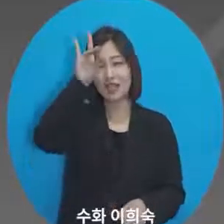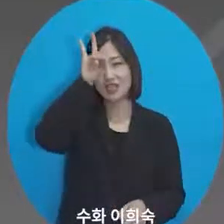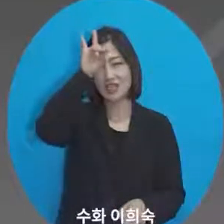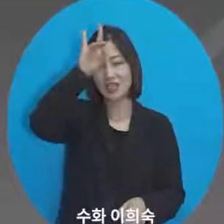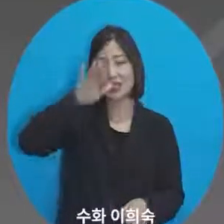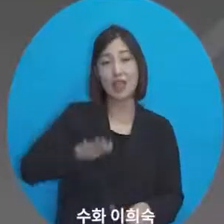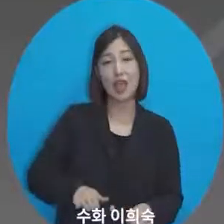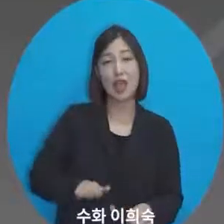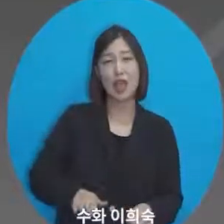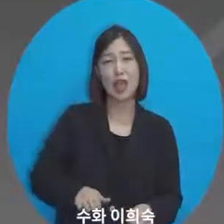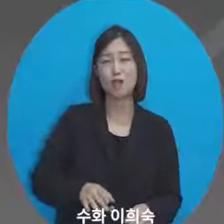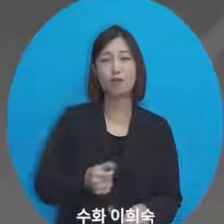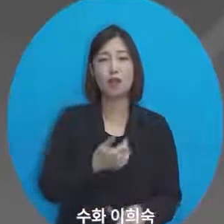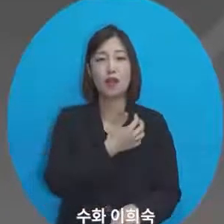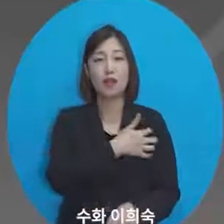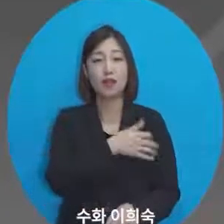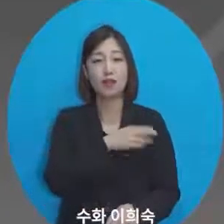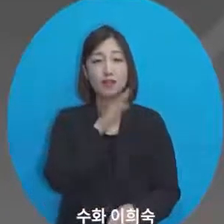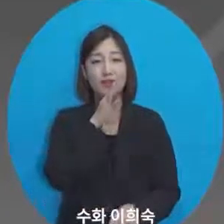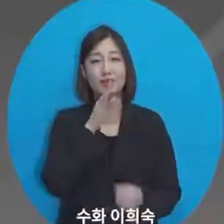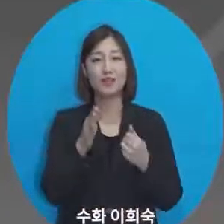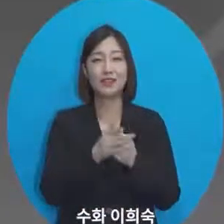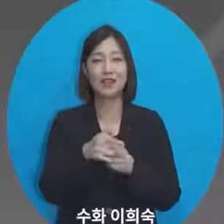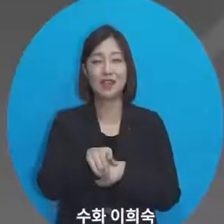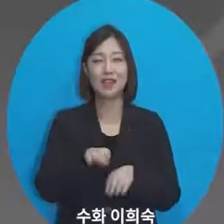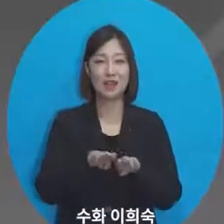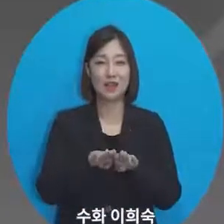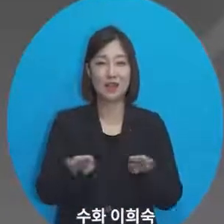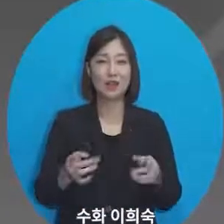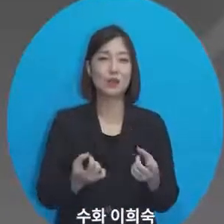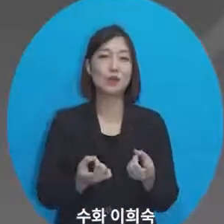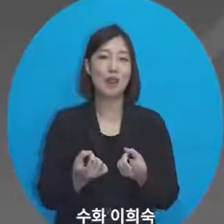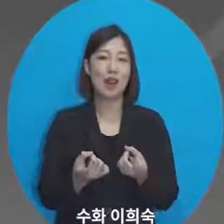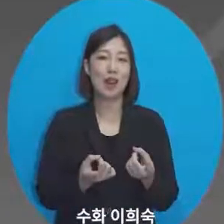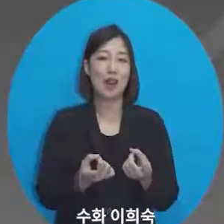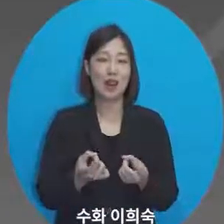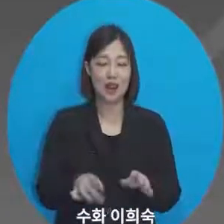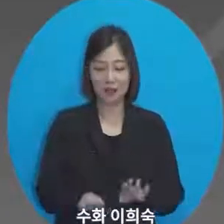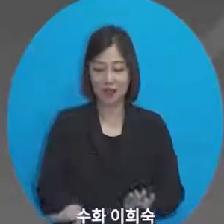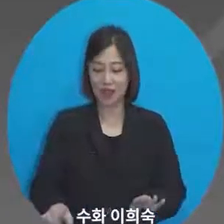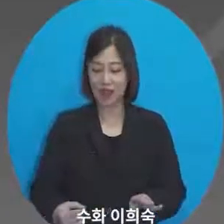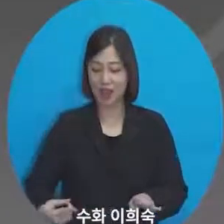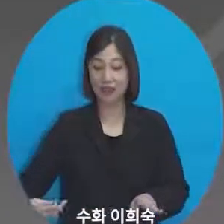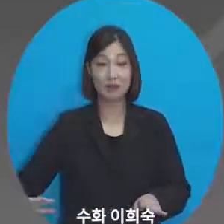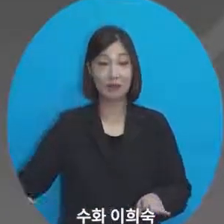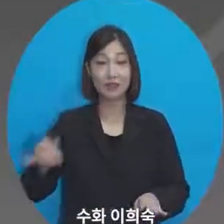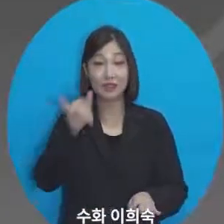버튼을 두어서 위쪽 손이 닿지 않는 부분에 음료수도 마실 수 있도록 한다거나